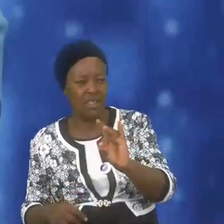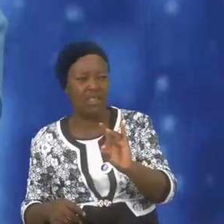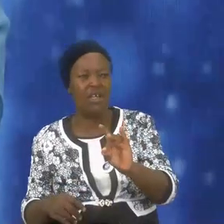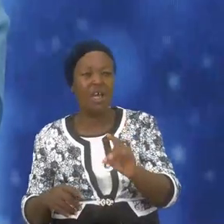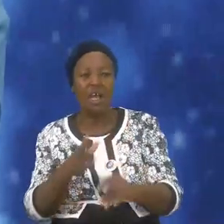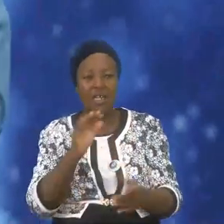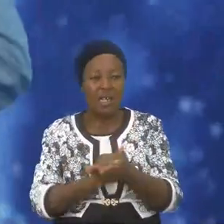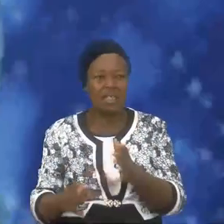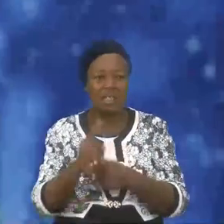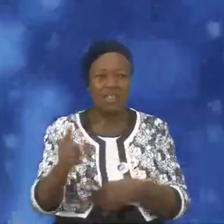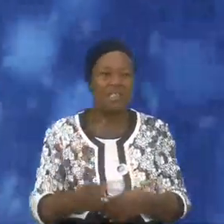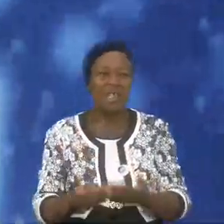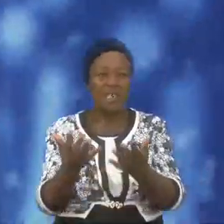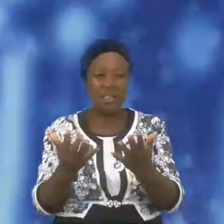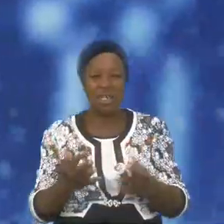des cieux